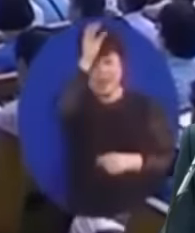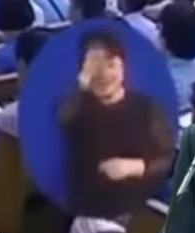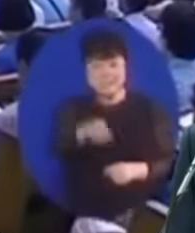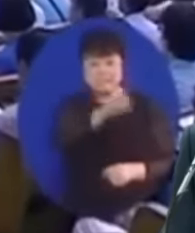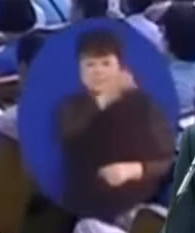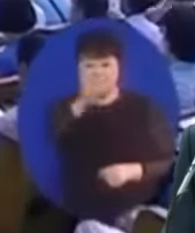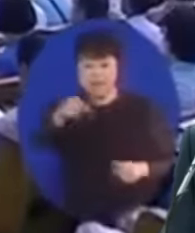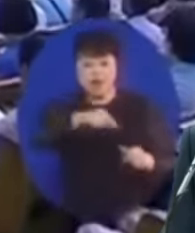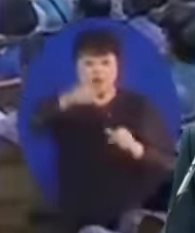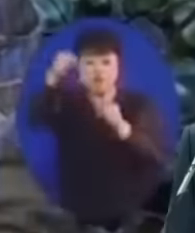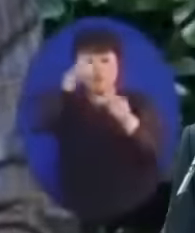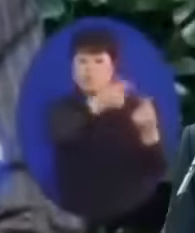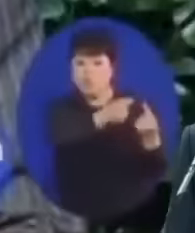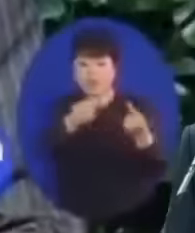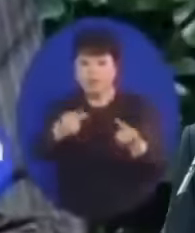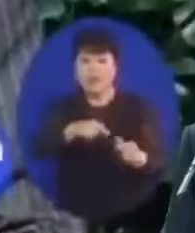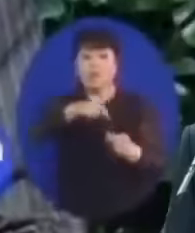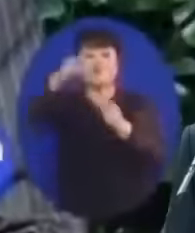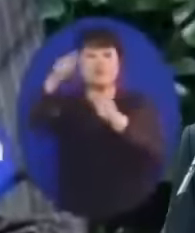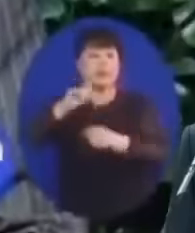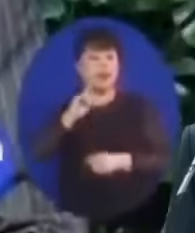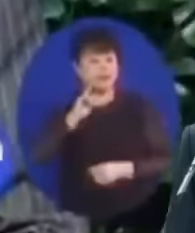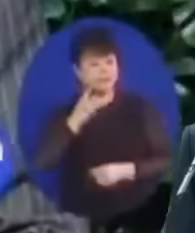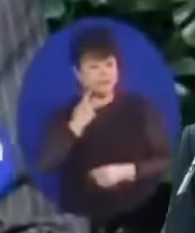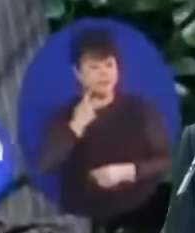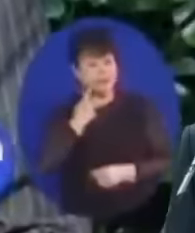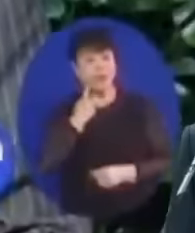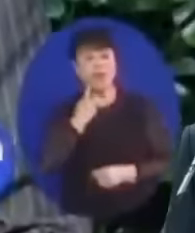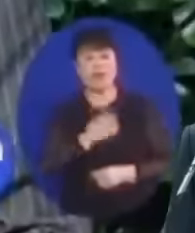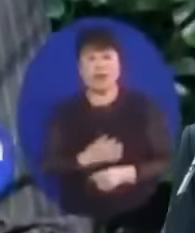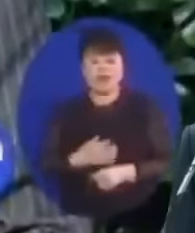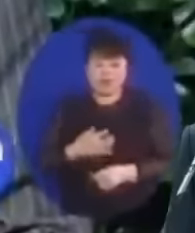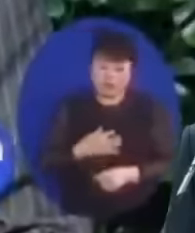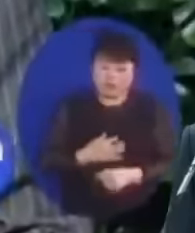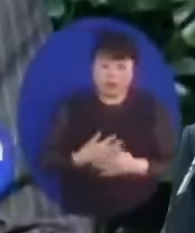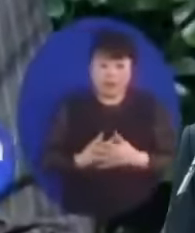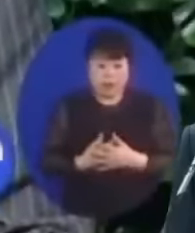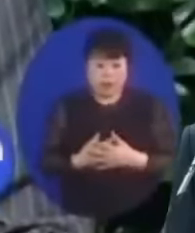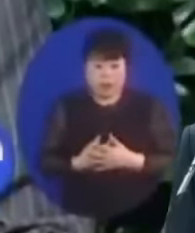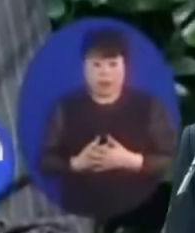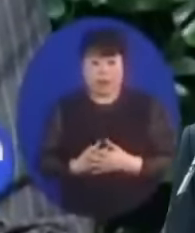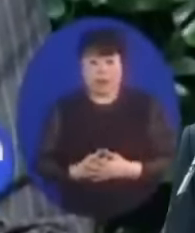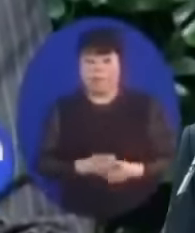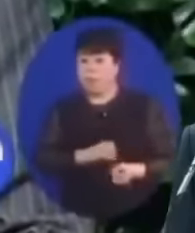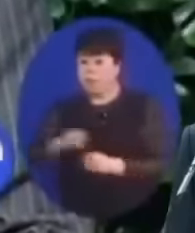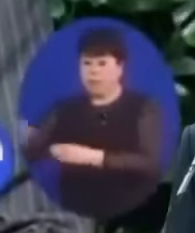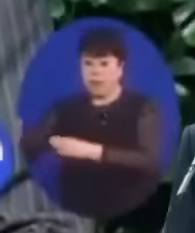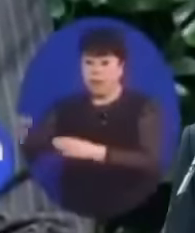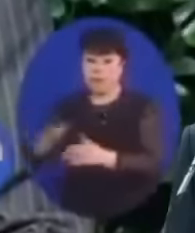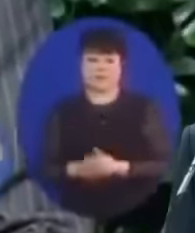십자가와 구원도 한 가지입니다. 구원이 얼마나 아름답습니까? 염려, 근심, 불안, 초조, 절망을 다 버리고